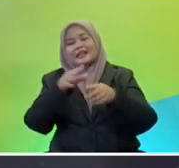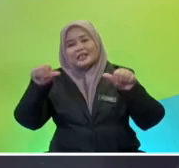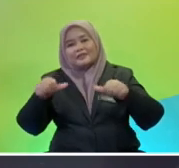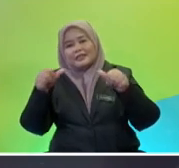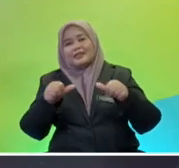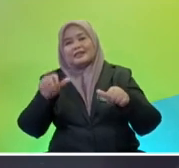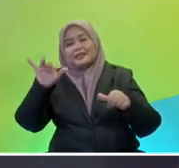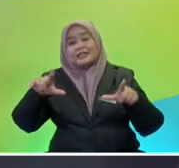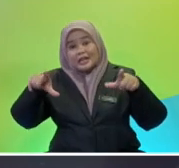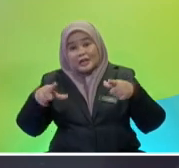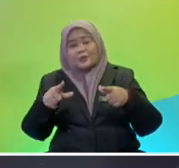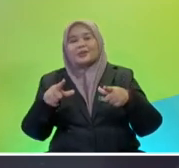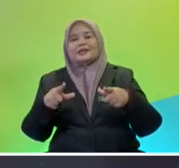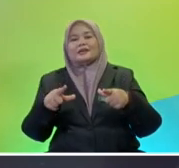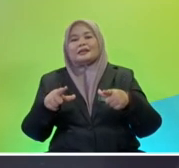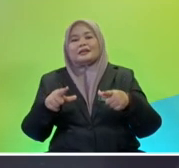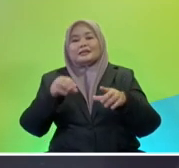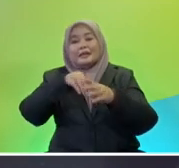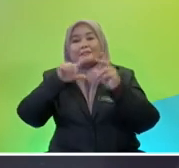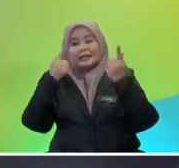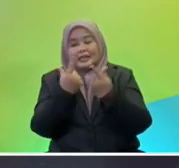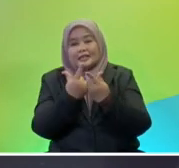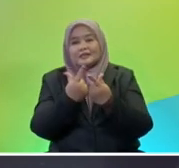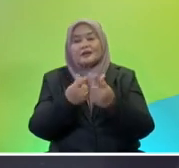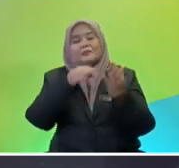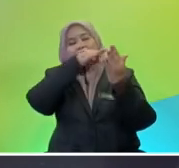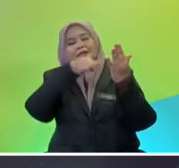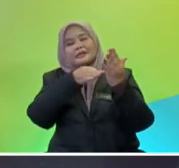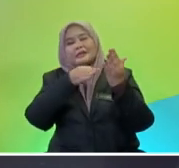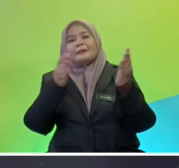yang dilakukan dalam kelas untuk penaksiran